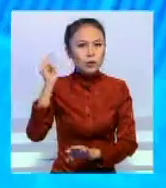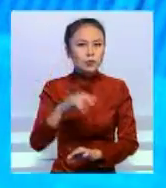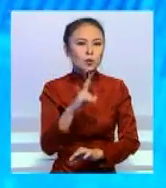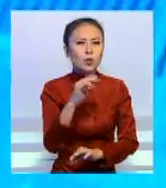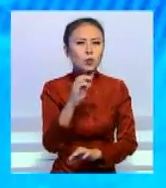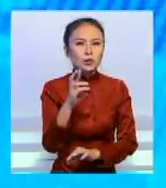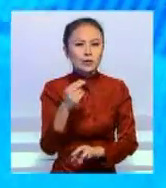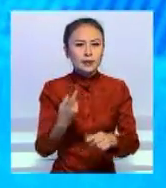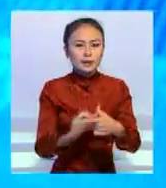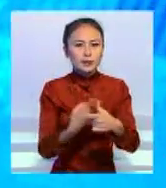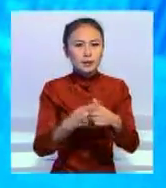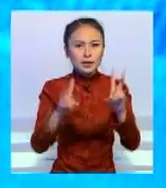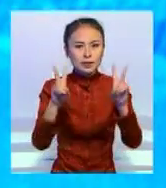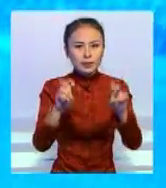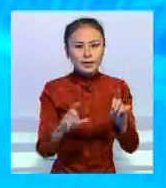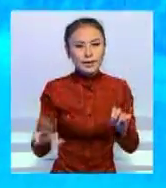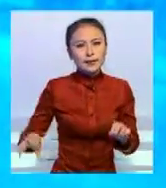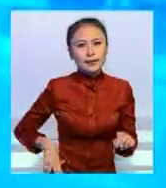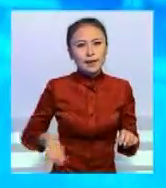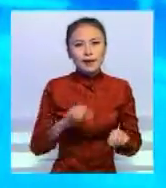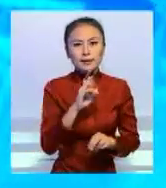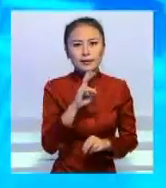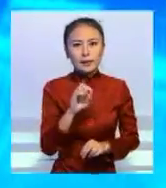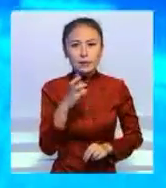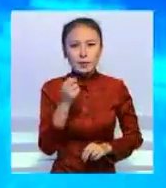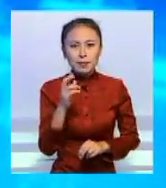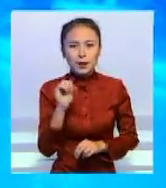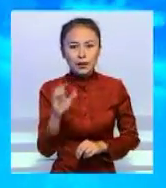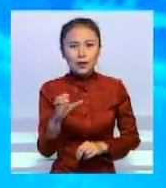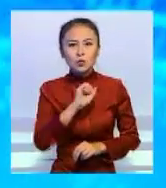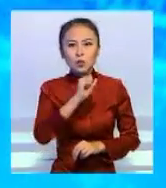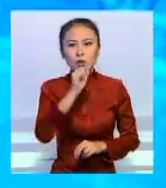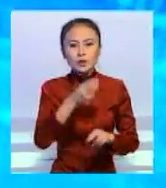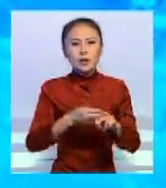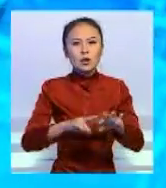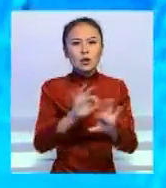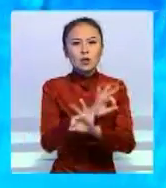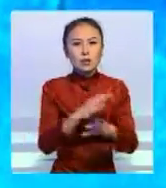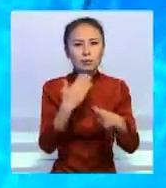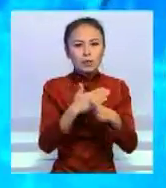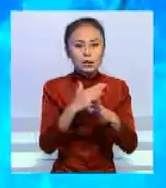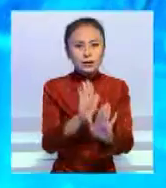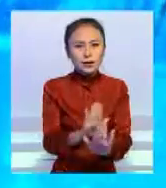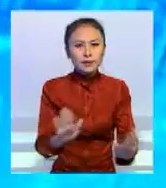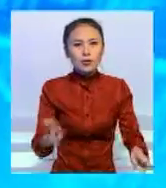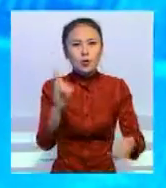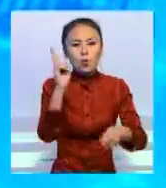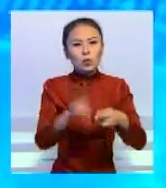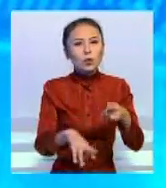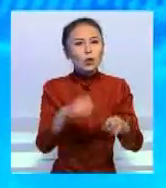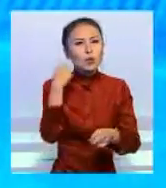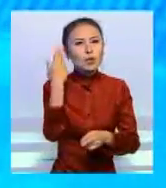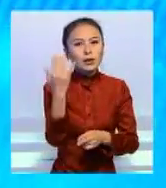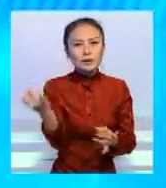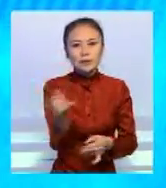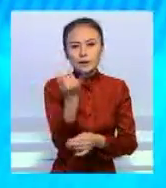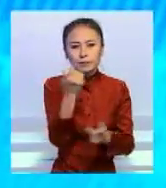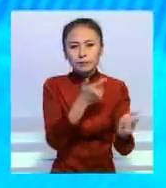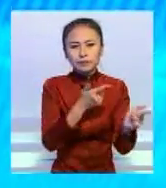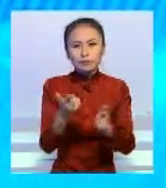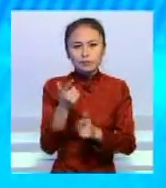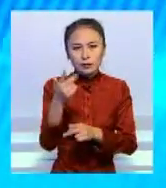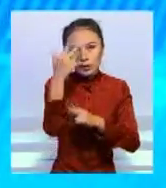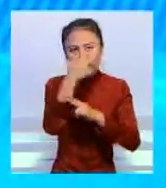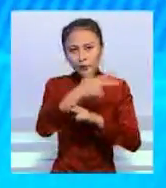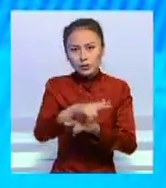украиндық комьюнити іскерлік басылымының директоры Анна Бабак. Журналистер көрменің жабылу салтанатынан әсерлі репортаж дайындап